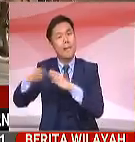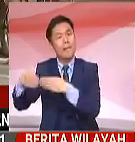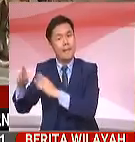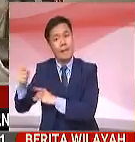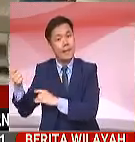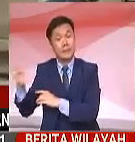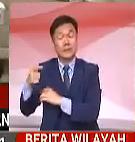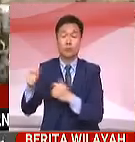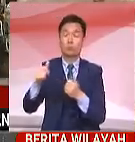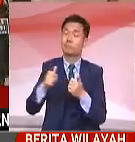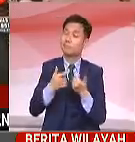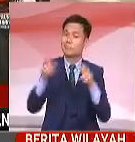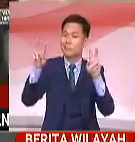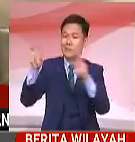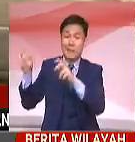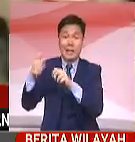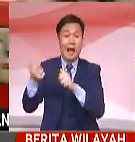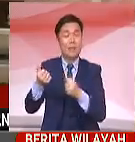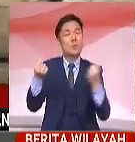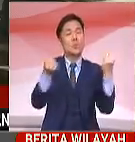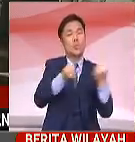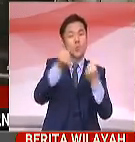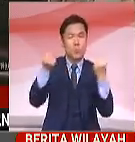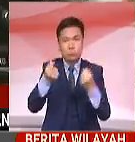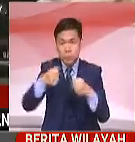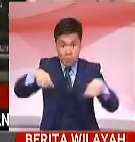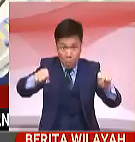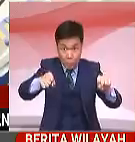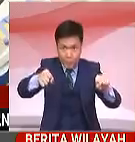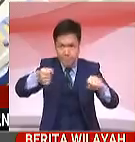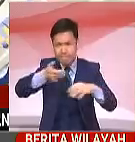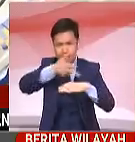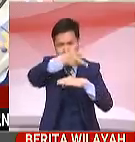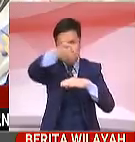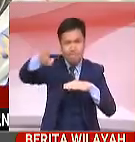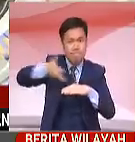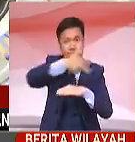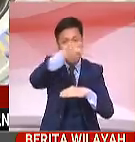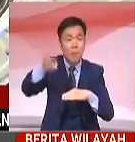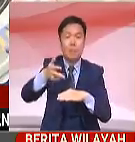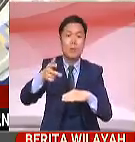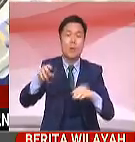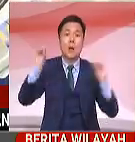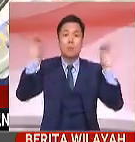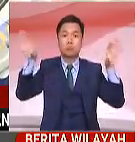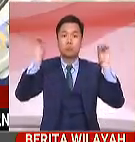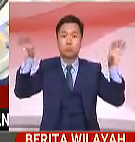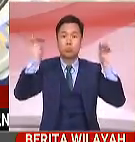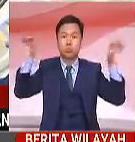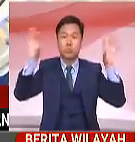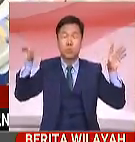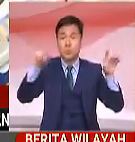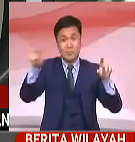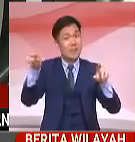keselamatan komuniti bersama kereta peronda dan unit bermotosikal untuk membuat hebahan terutama di tempat tumpuan